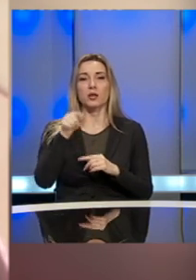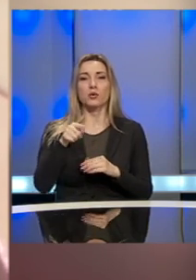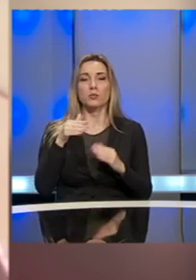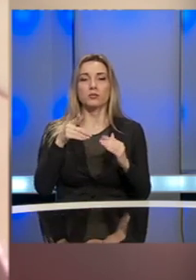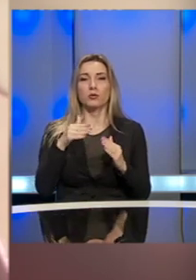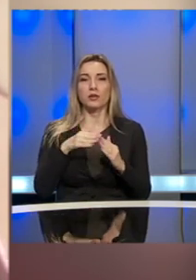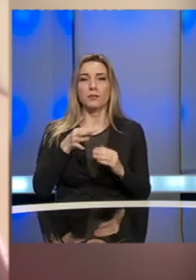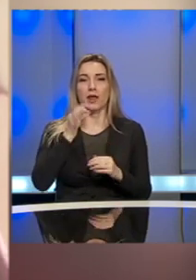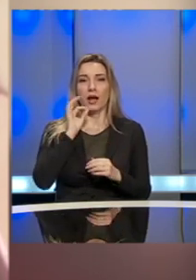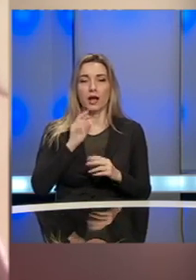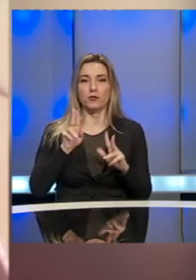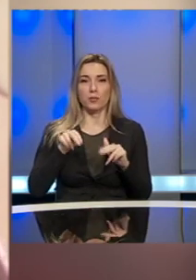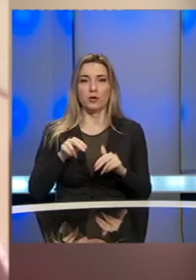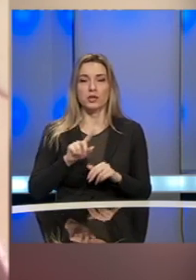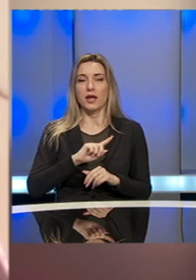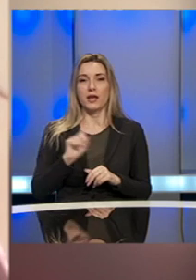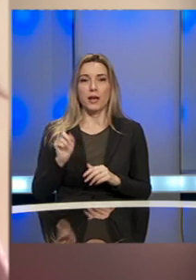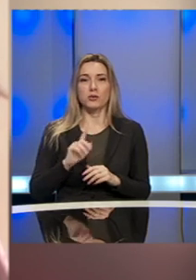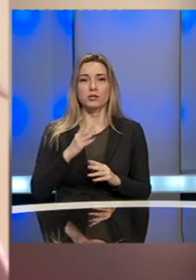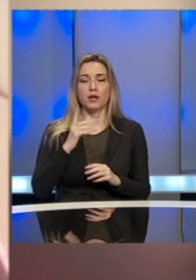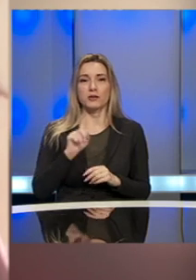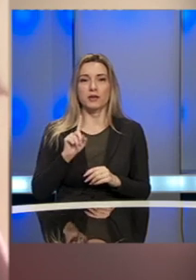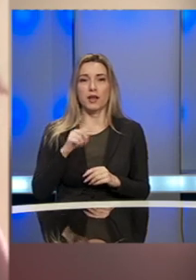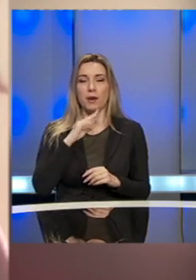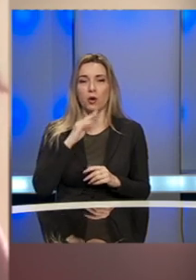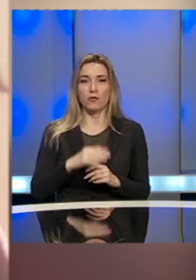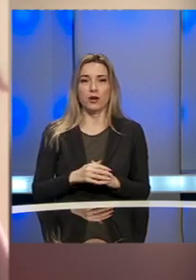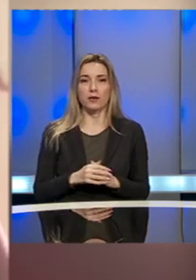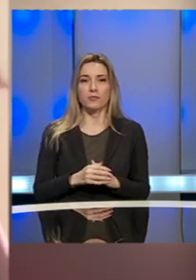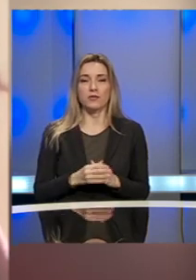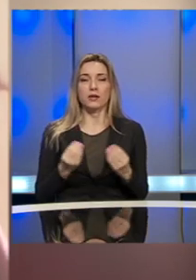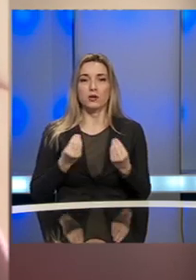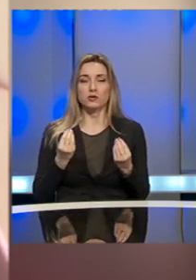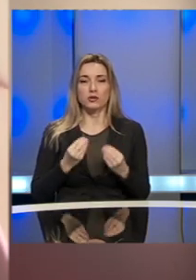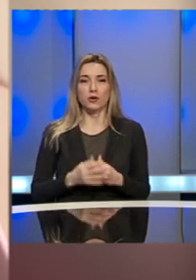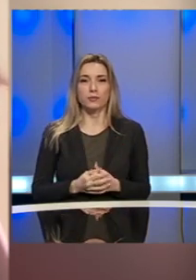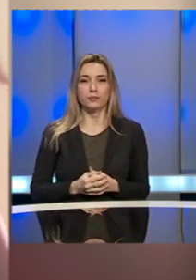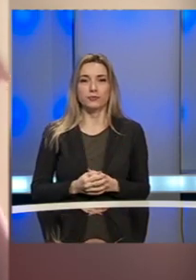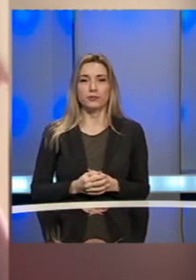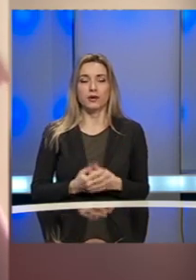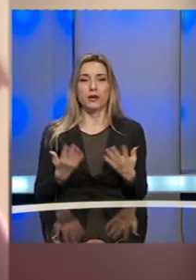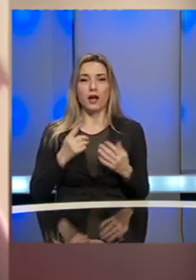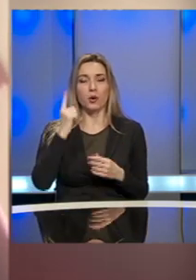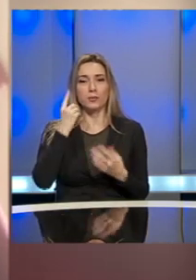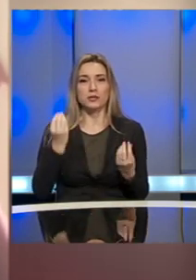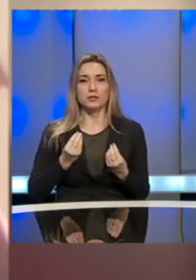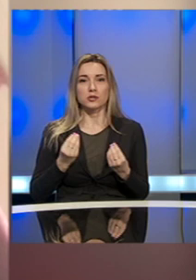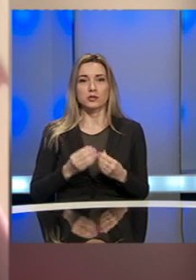na kafu, jel može? Ne može, nema govora. Čuj, što? Kako misliš što?